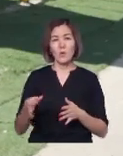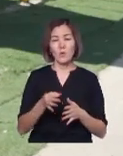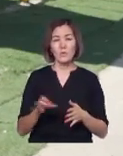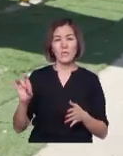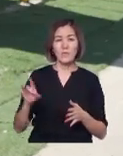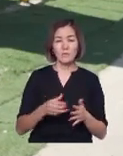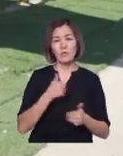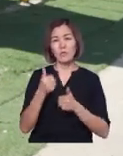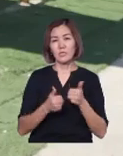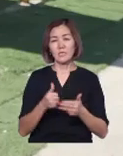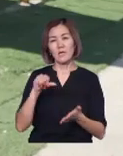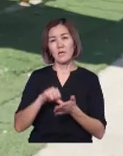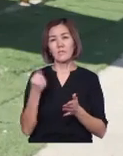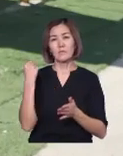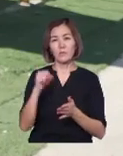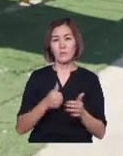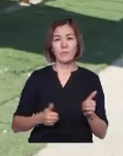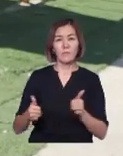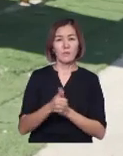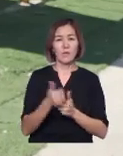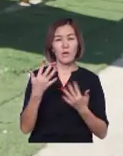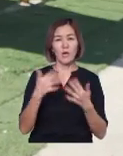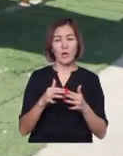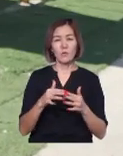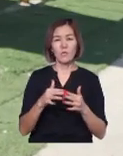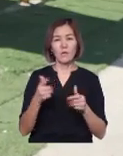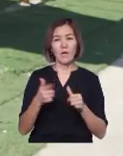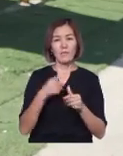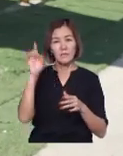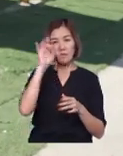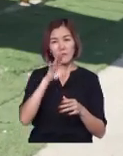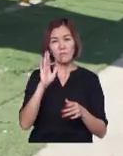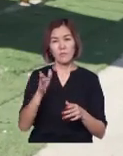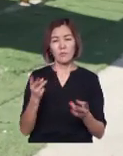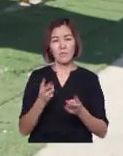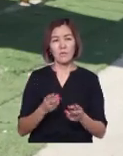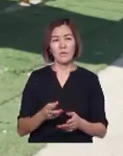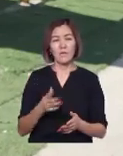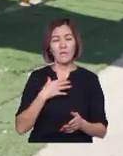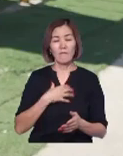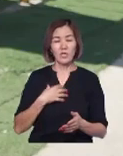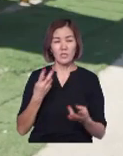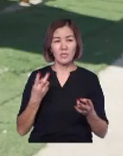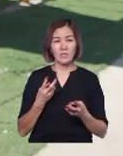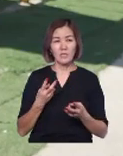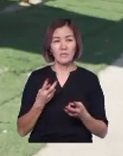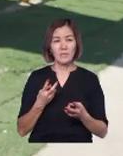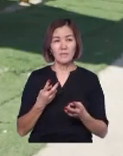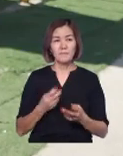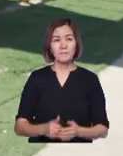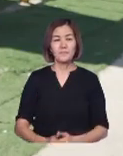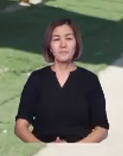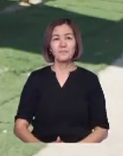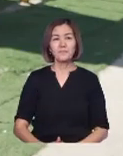шығып чемпион болып жатыр. Ауылымыздың атын шығарып жатыр, ауданымыздың атын шығарып жатқан жайы бар. Осы артымызда